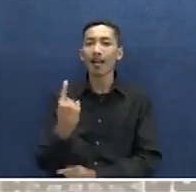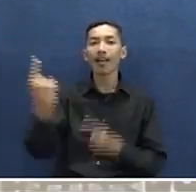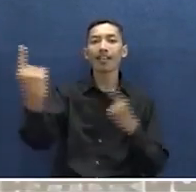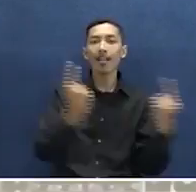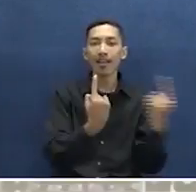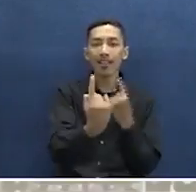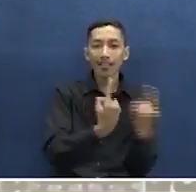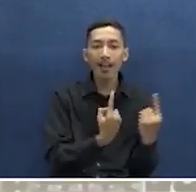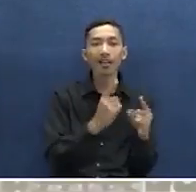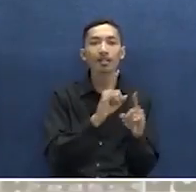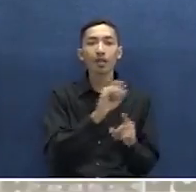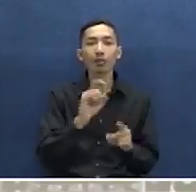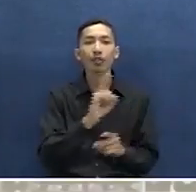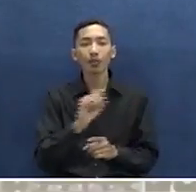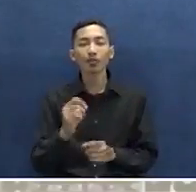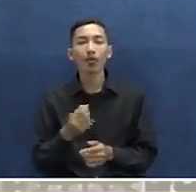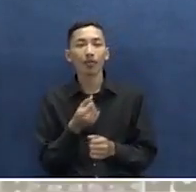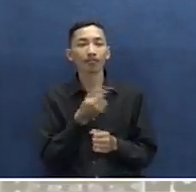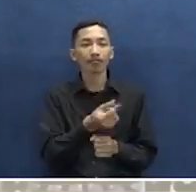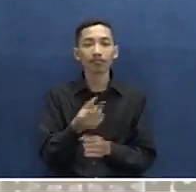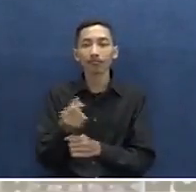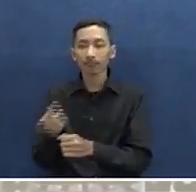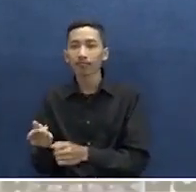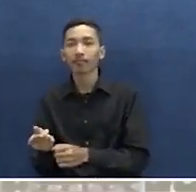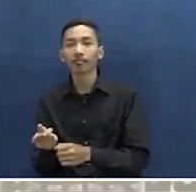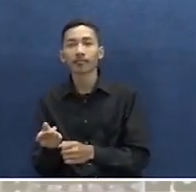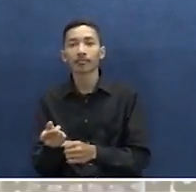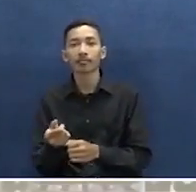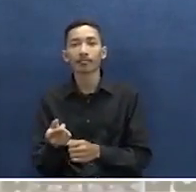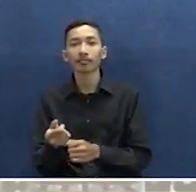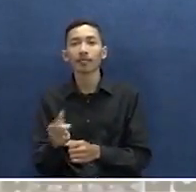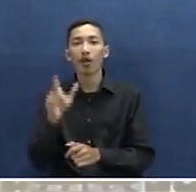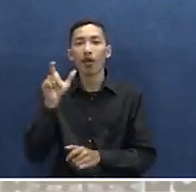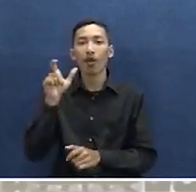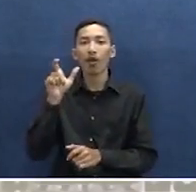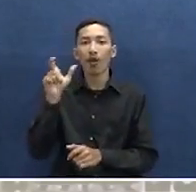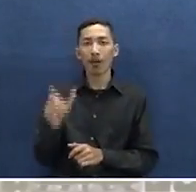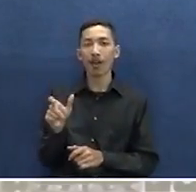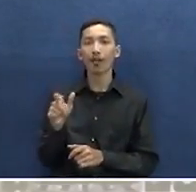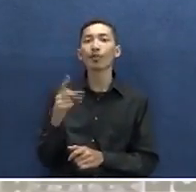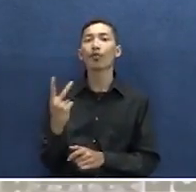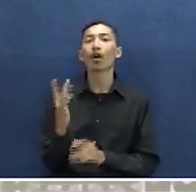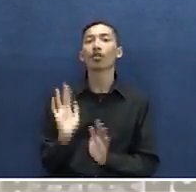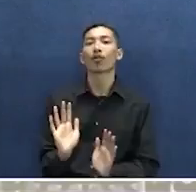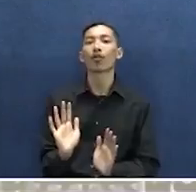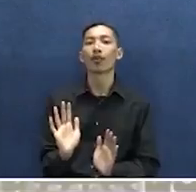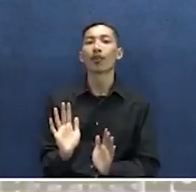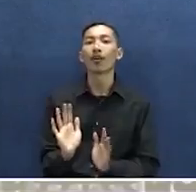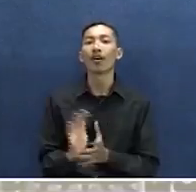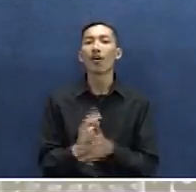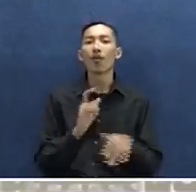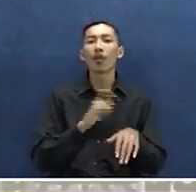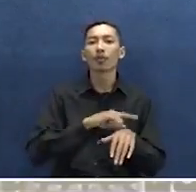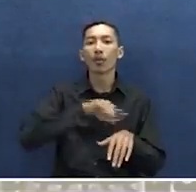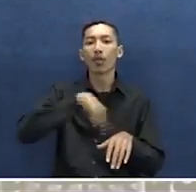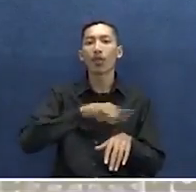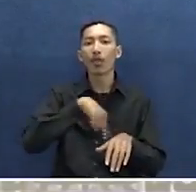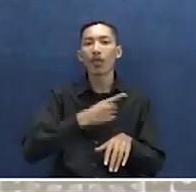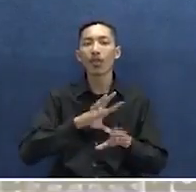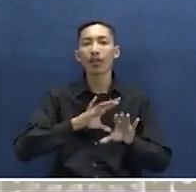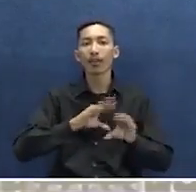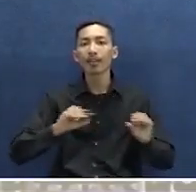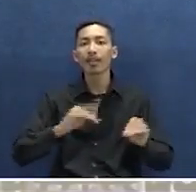seperti itu Jadi kita Selain itu kan memang hectic banget Yasin cuman 12 grup seperti itu jadi Wah kayaknya tuh waktu habis-habis kerja